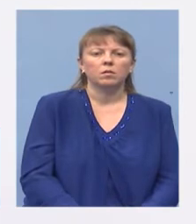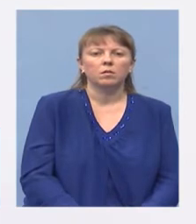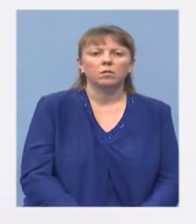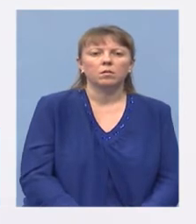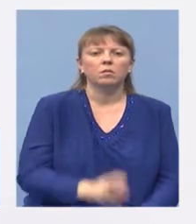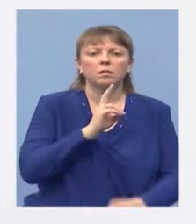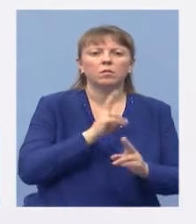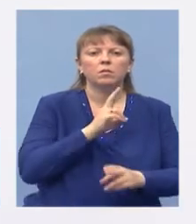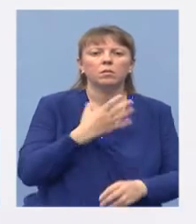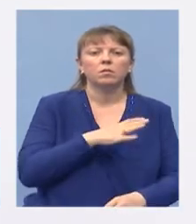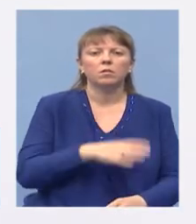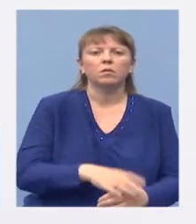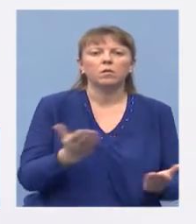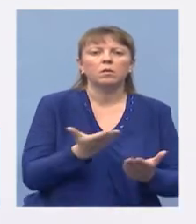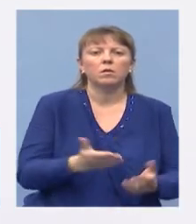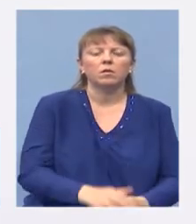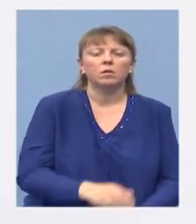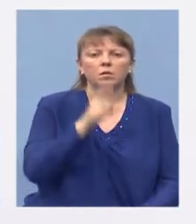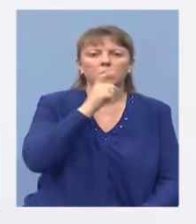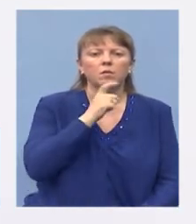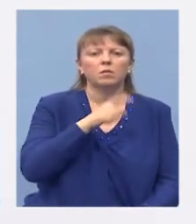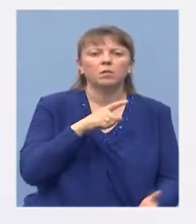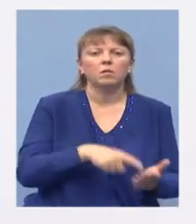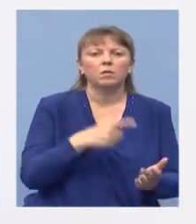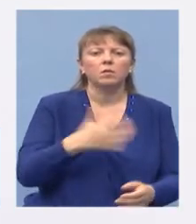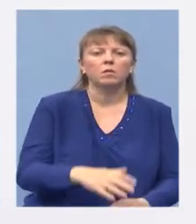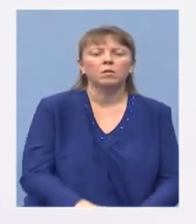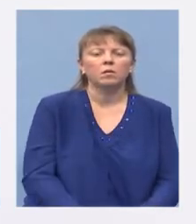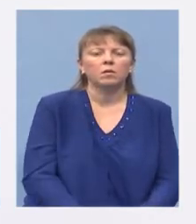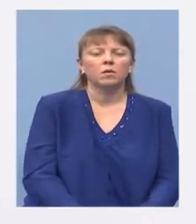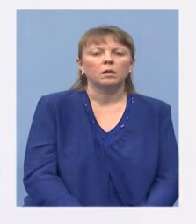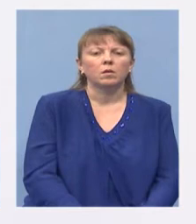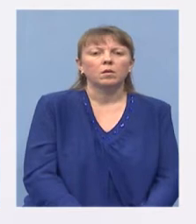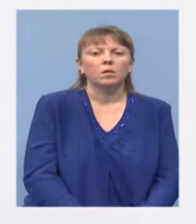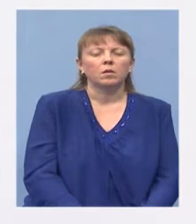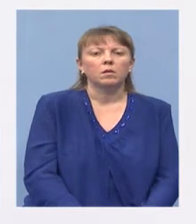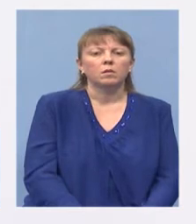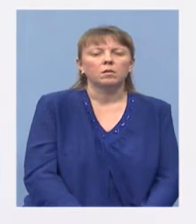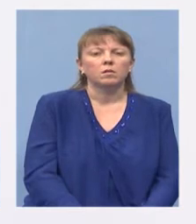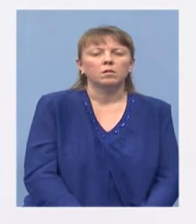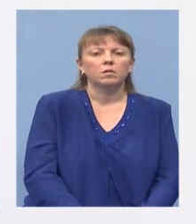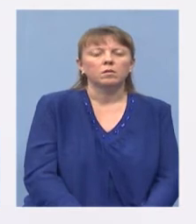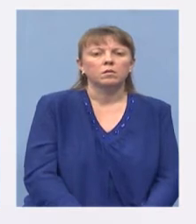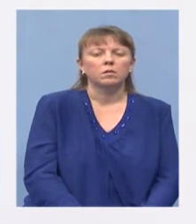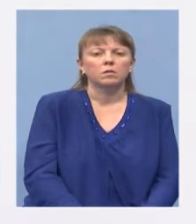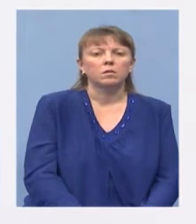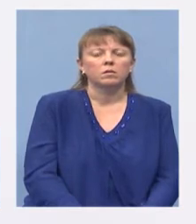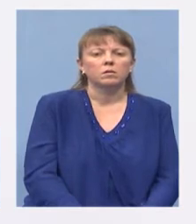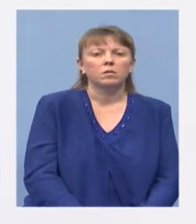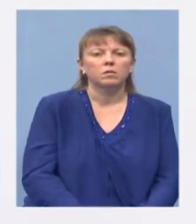моменты жалобы, да, то есть какие-то непонятные вопросы, когда возникает, идет аудиофиксация, то